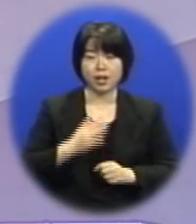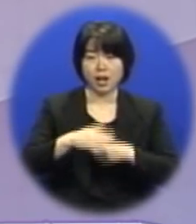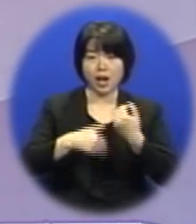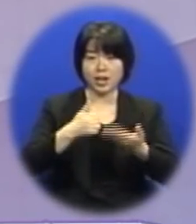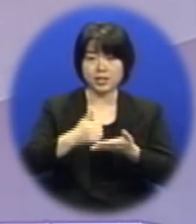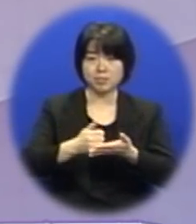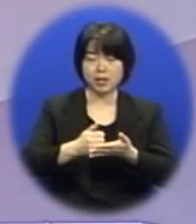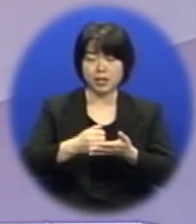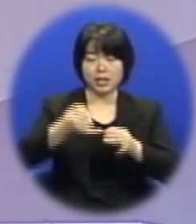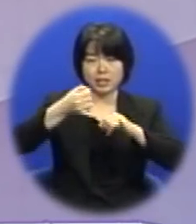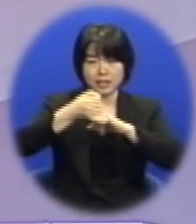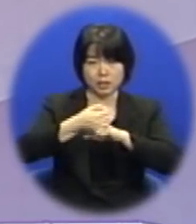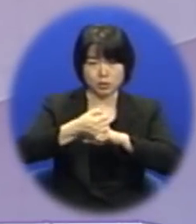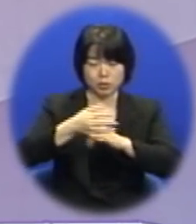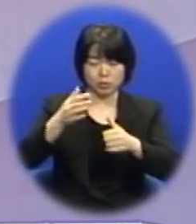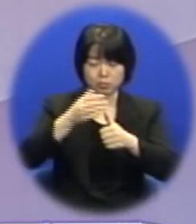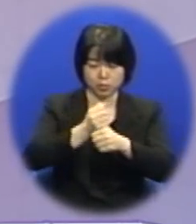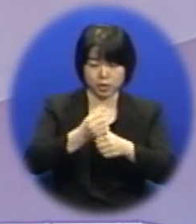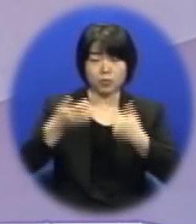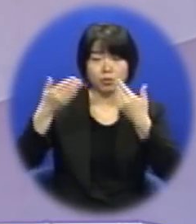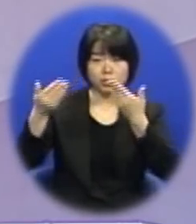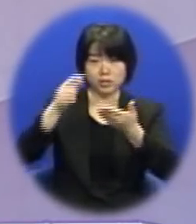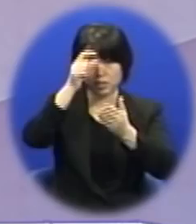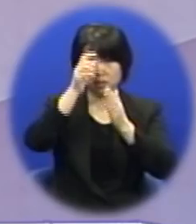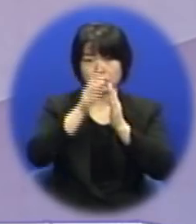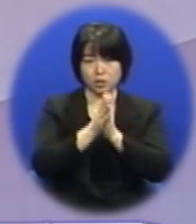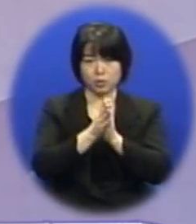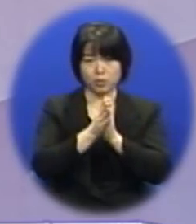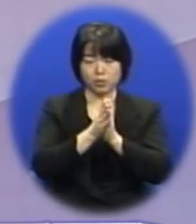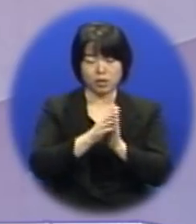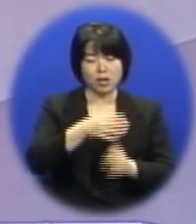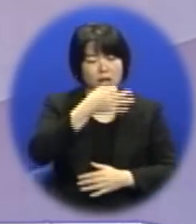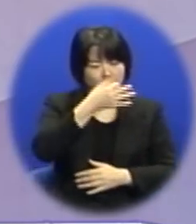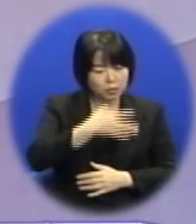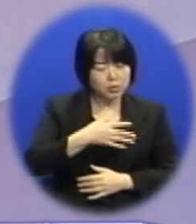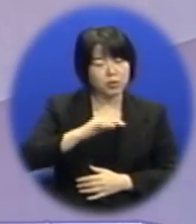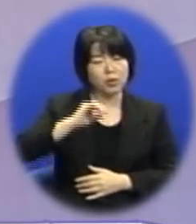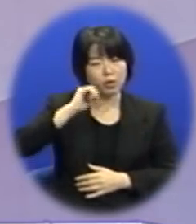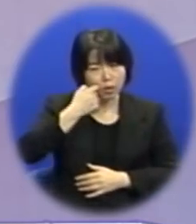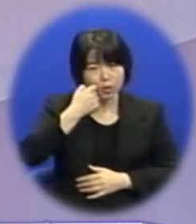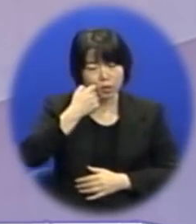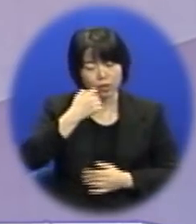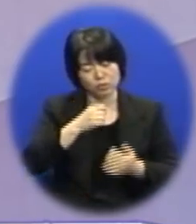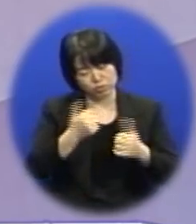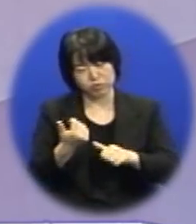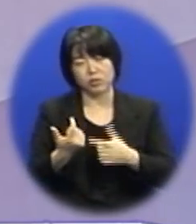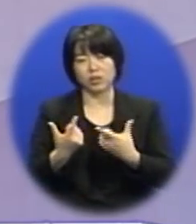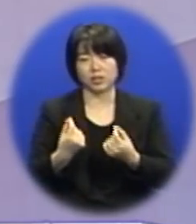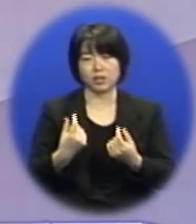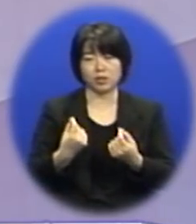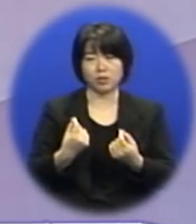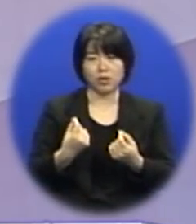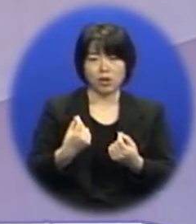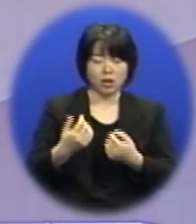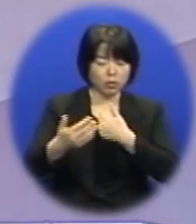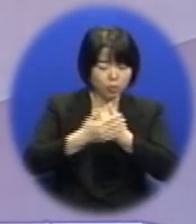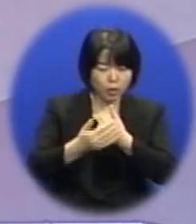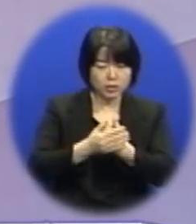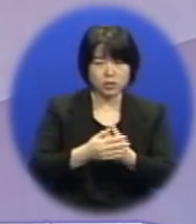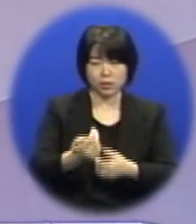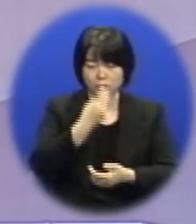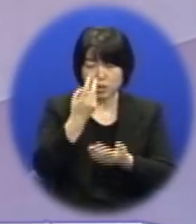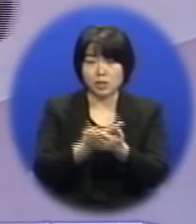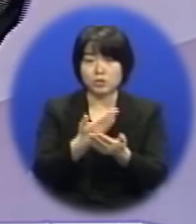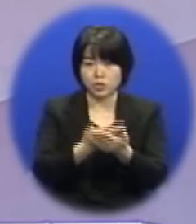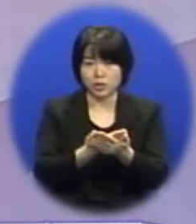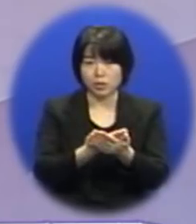하나님의 약속을 붙잡고 드리는 기도와 힘들어요, 어려워요, 죽겠어요, 도와주세요, 살려주세요, 이렇게 기도하는